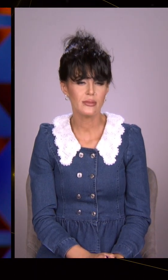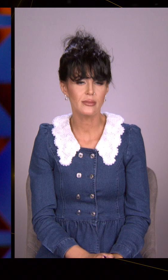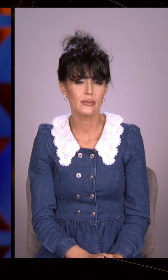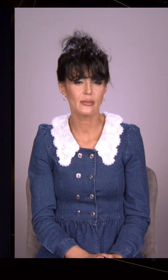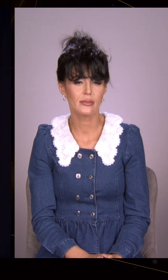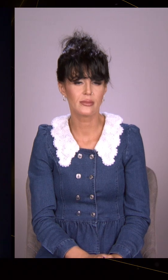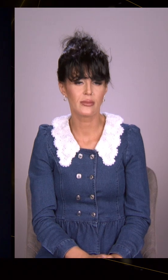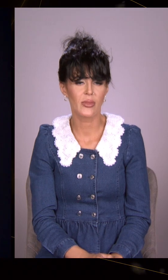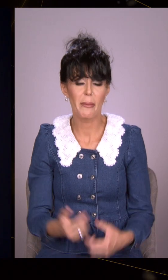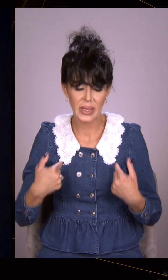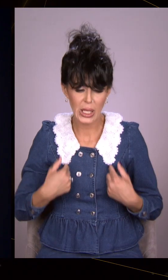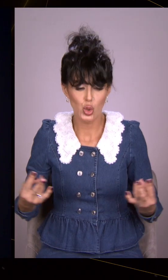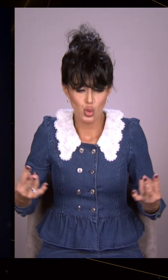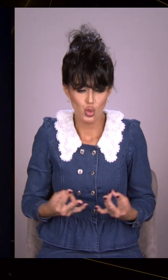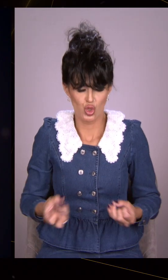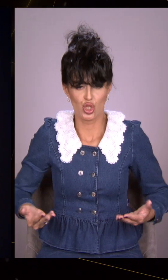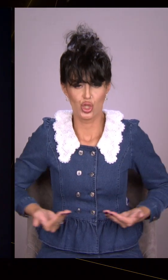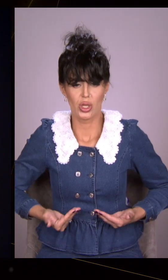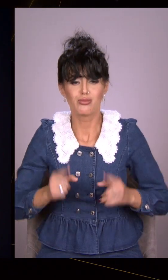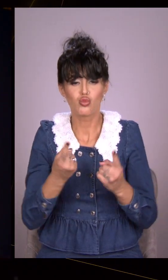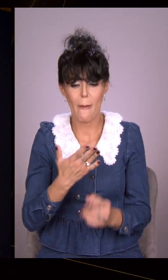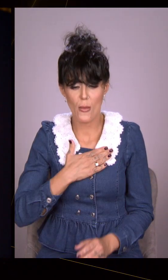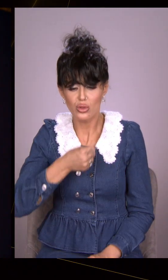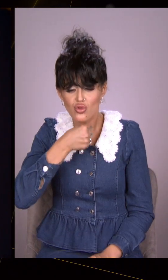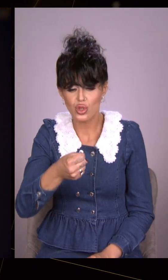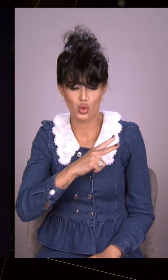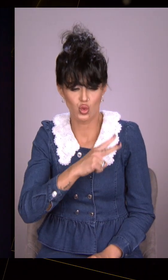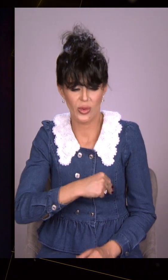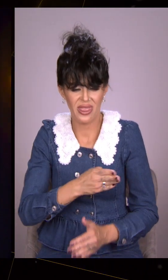А мушу жити, тому що розумію, що вона нікому не треба, крім мене.